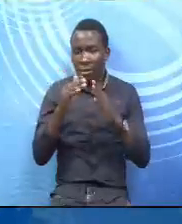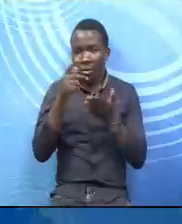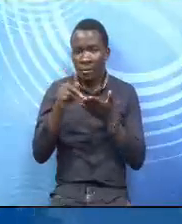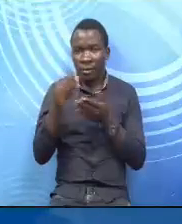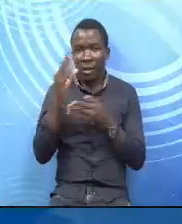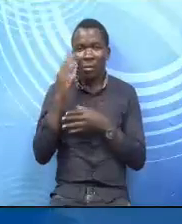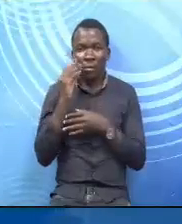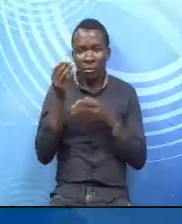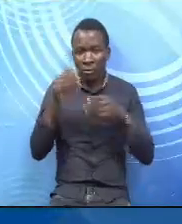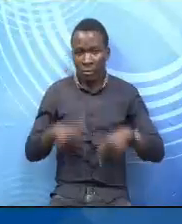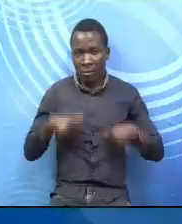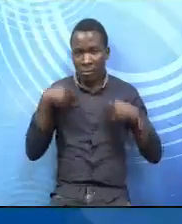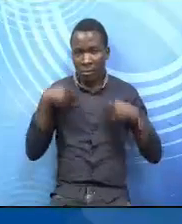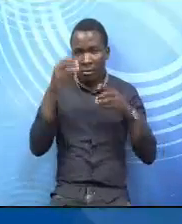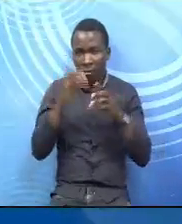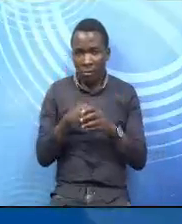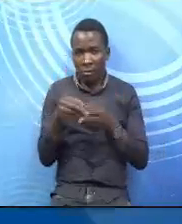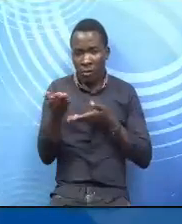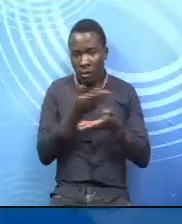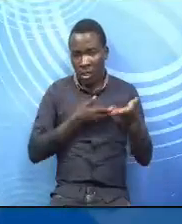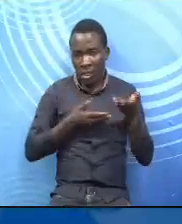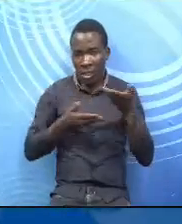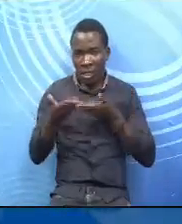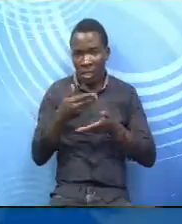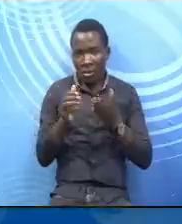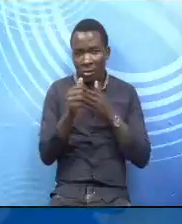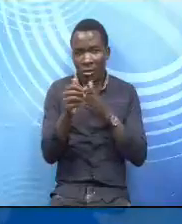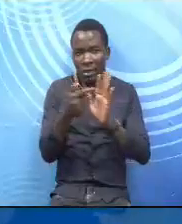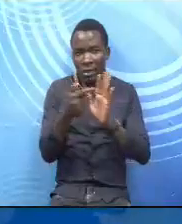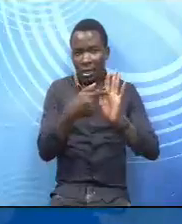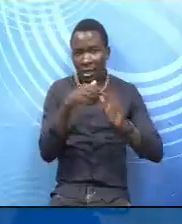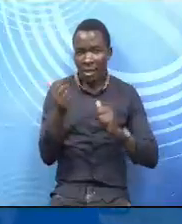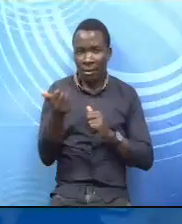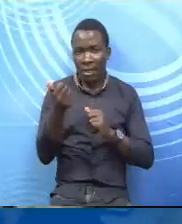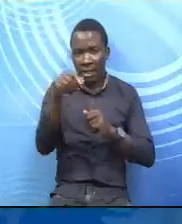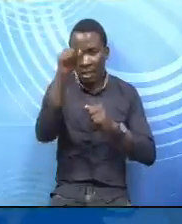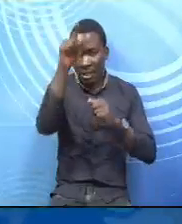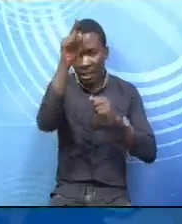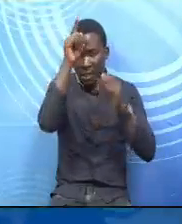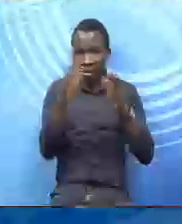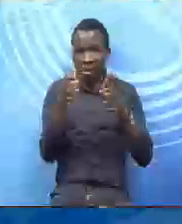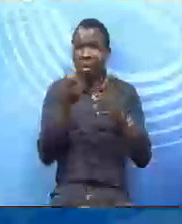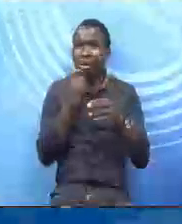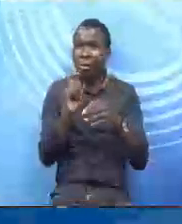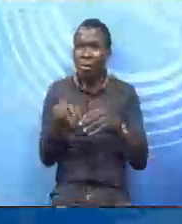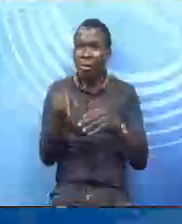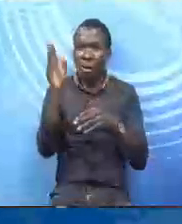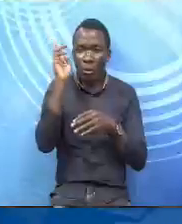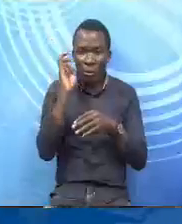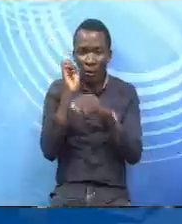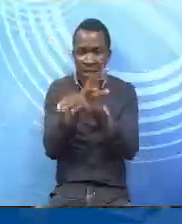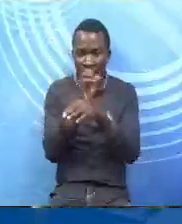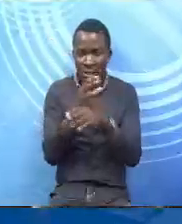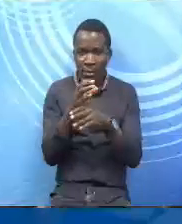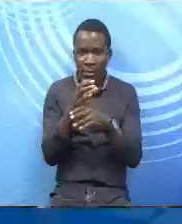mu kiganiro kirambuye na BTN uyu muyobozi yagaragaje ko n'abandi baturage bakwiye kumva inama ubuyobozi bubagira ariko bavuga